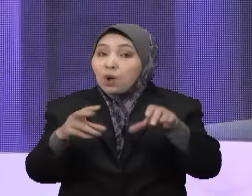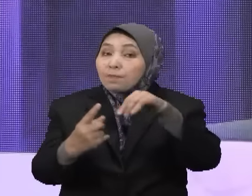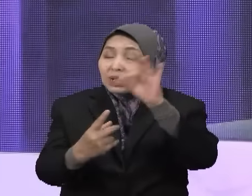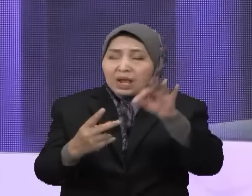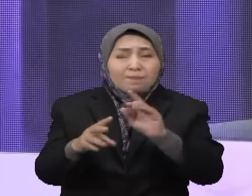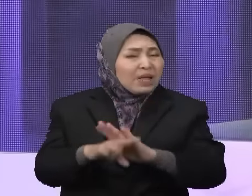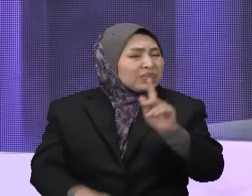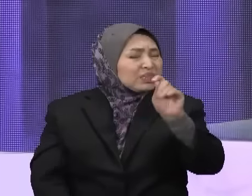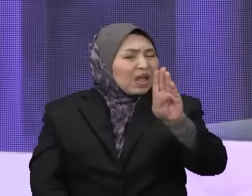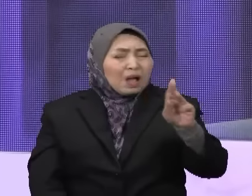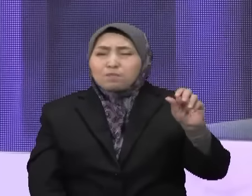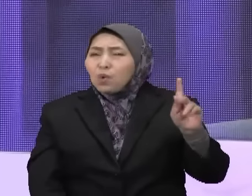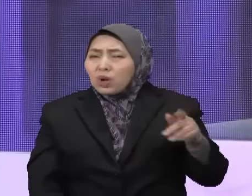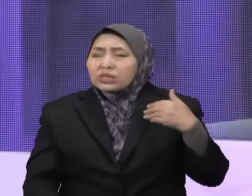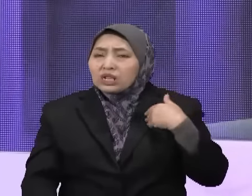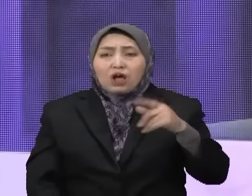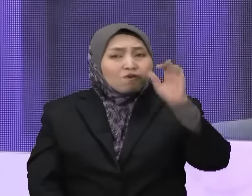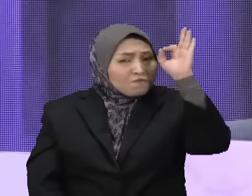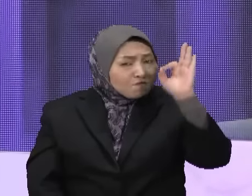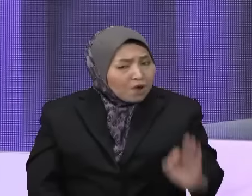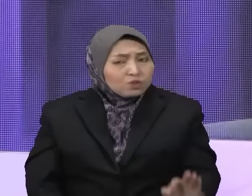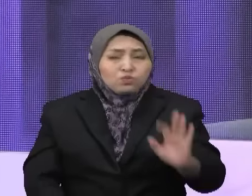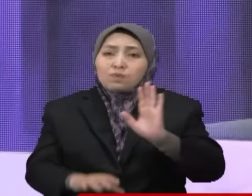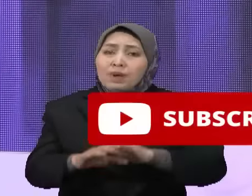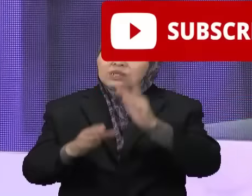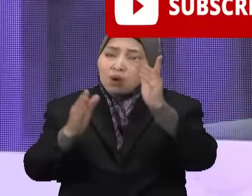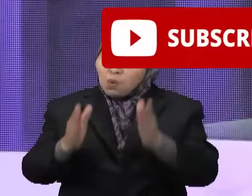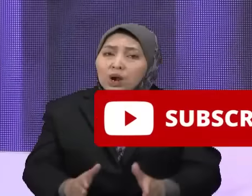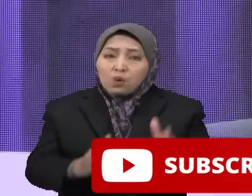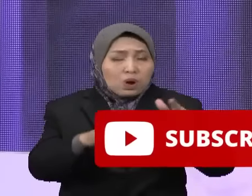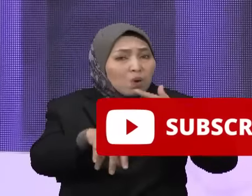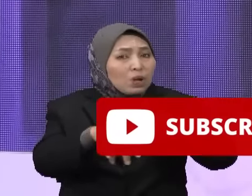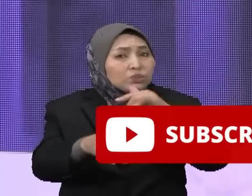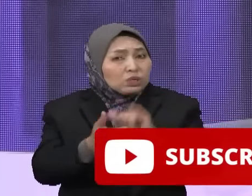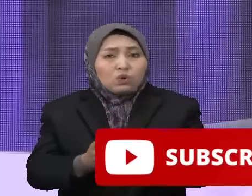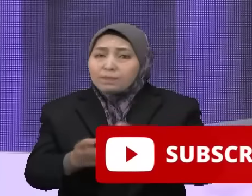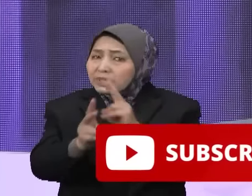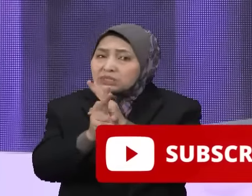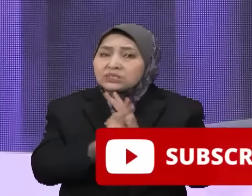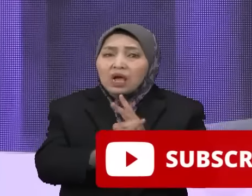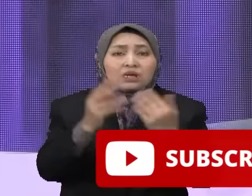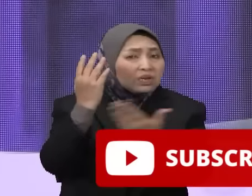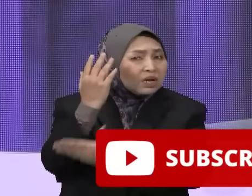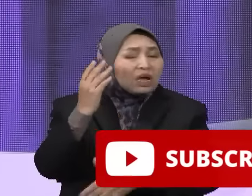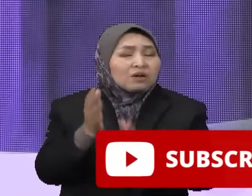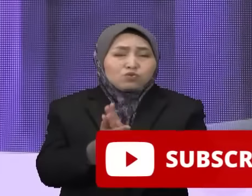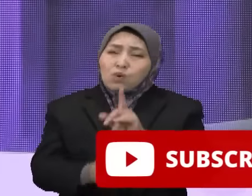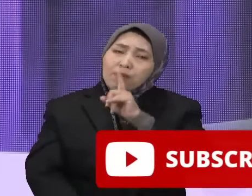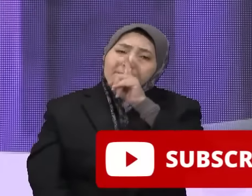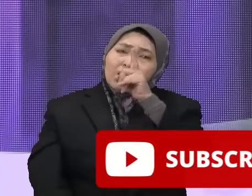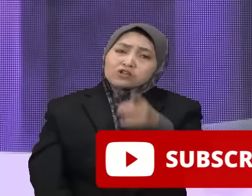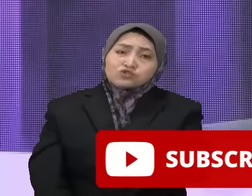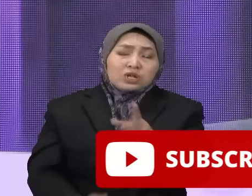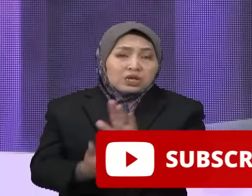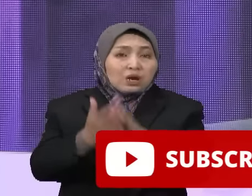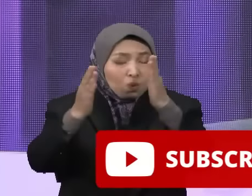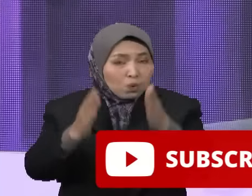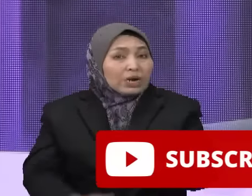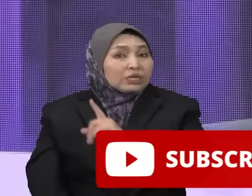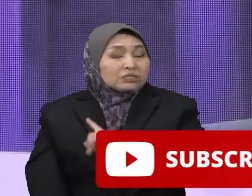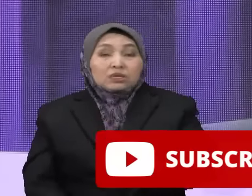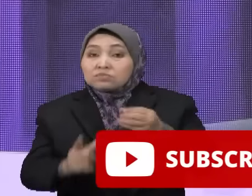Tabuk, ia adalah satu fardu kepada orang-orang pada waktu itu dalam menjaga negara, ya, dalam memastikan umat Islam